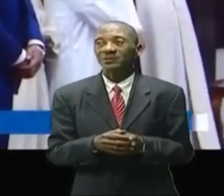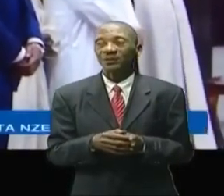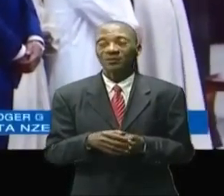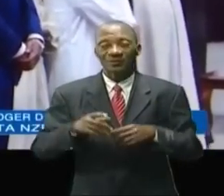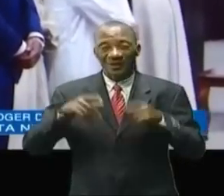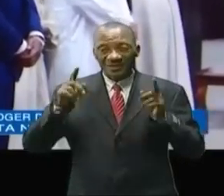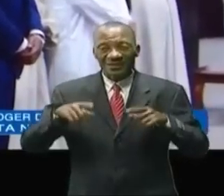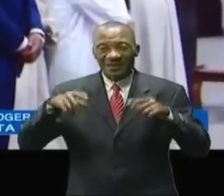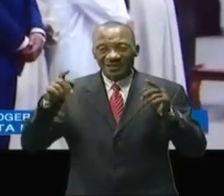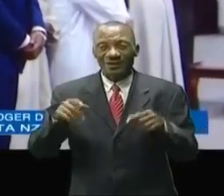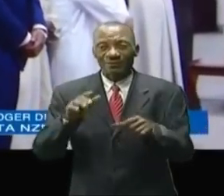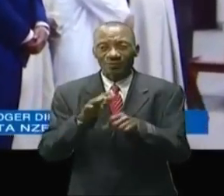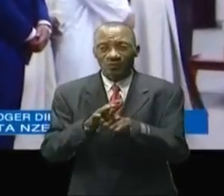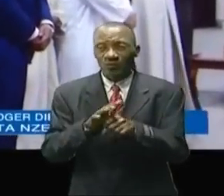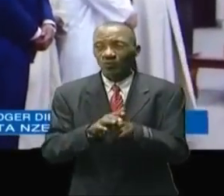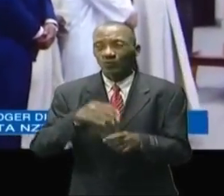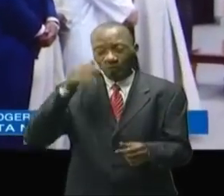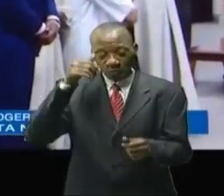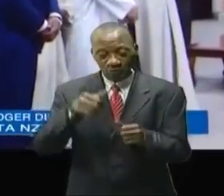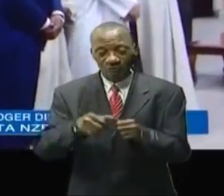monde.